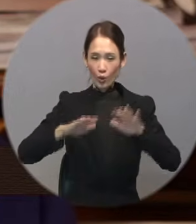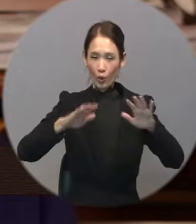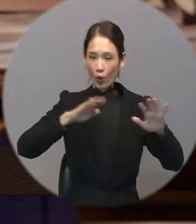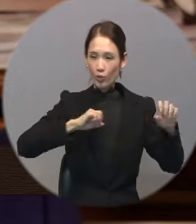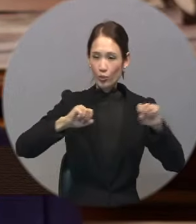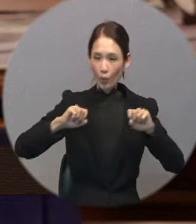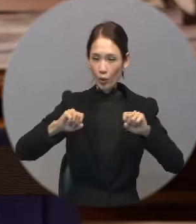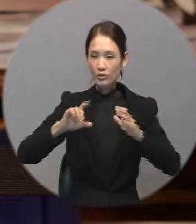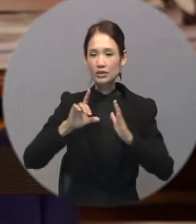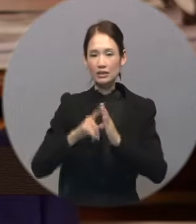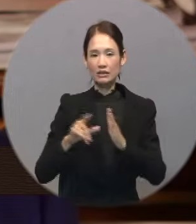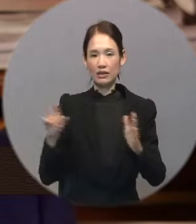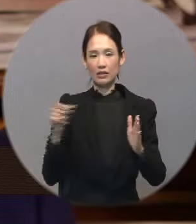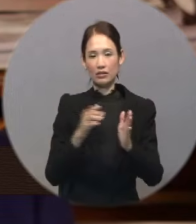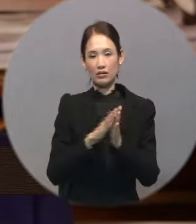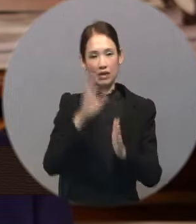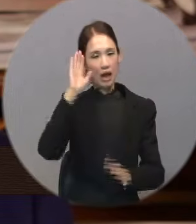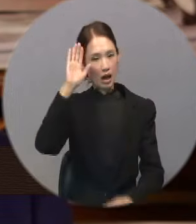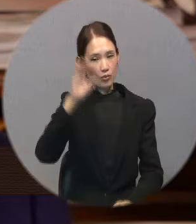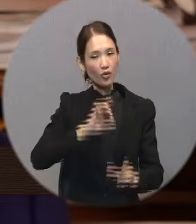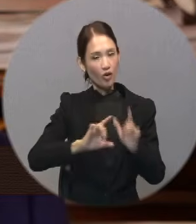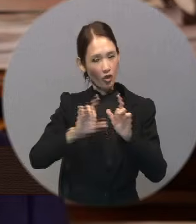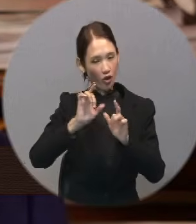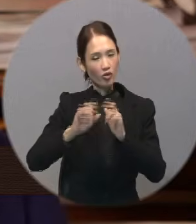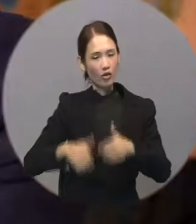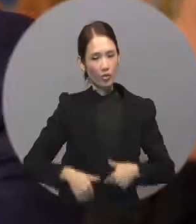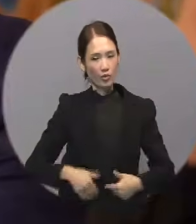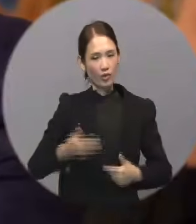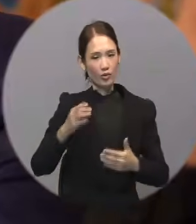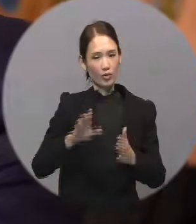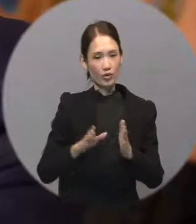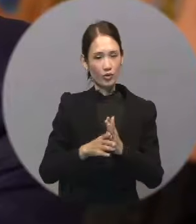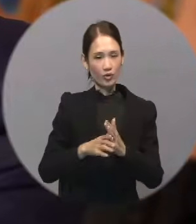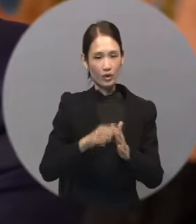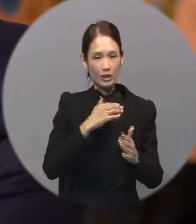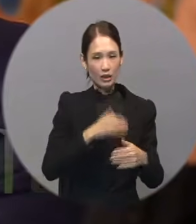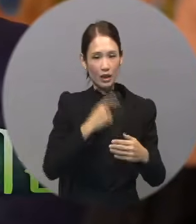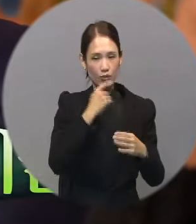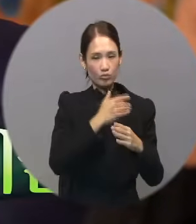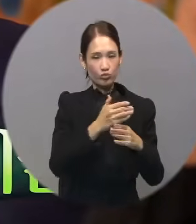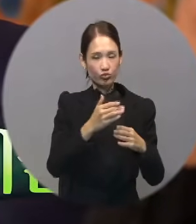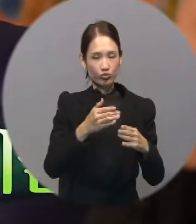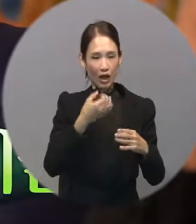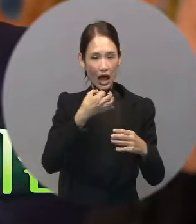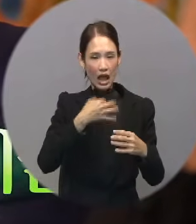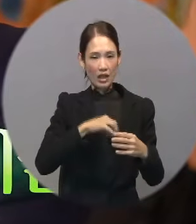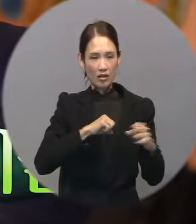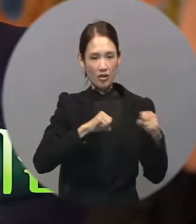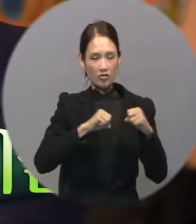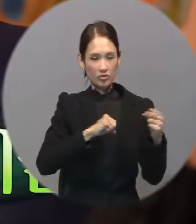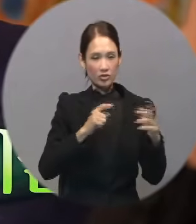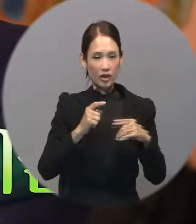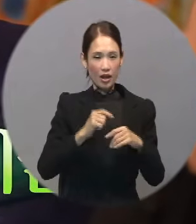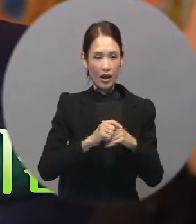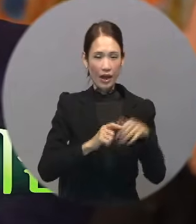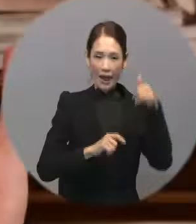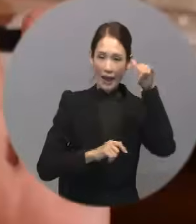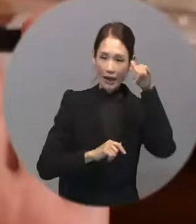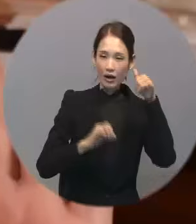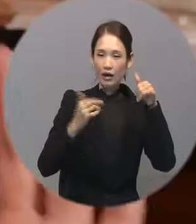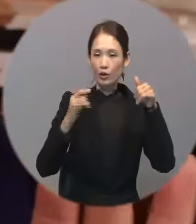있고 앞으로 광물이 굉장히 필요할 텐데 그러면 남북 간의 시너지 효과는 여기서 날 거다. AI와 로봇의 시대